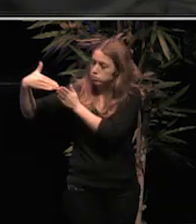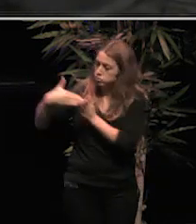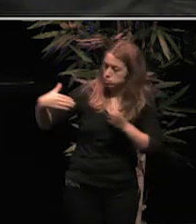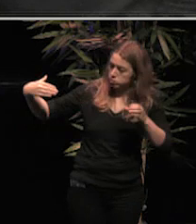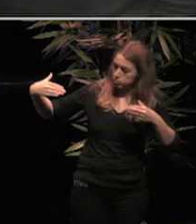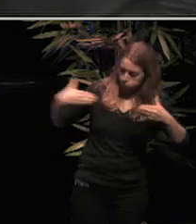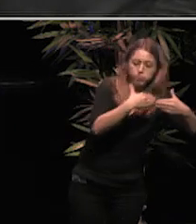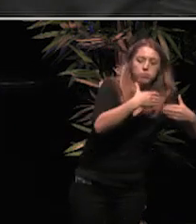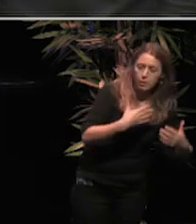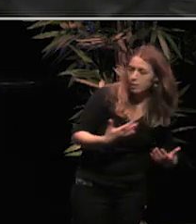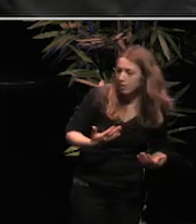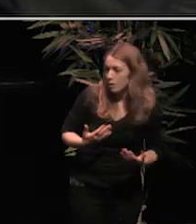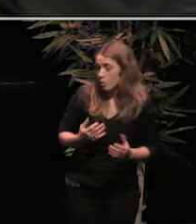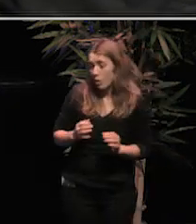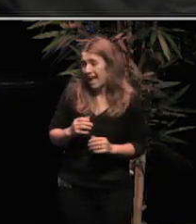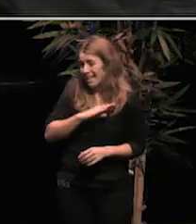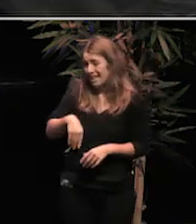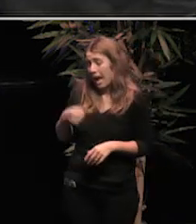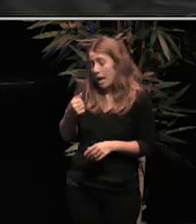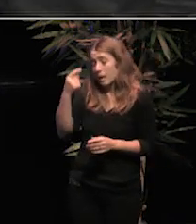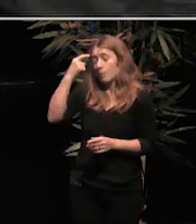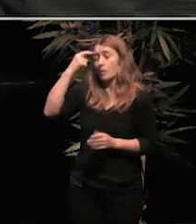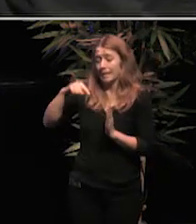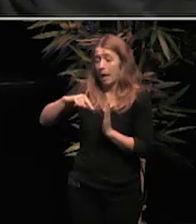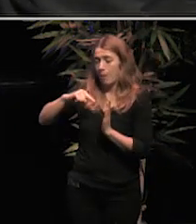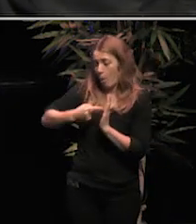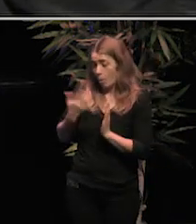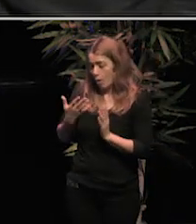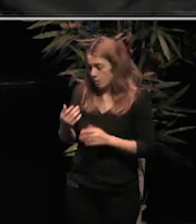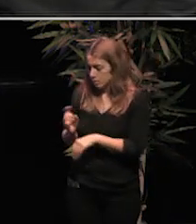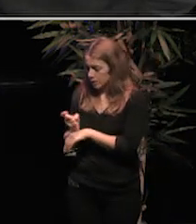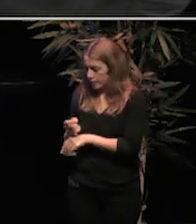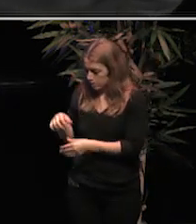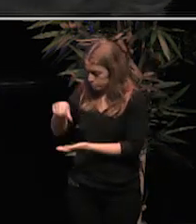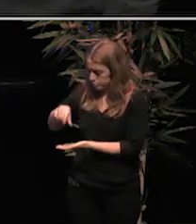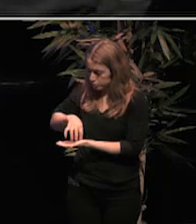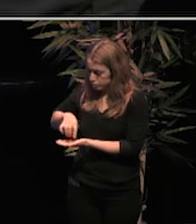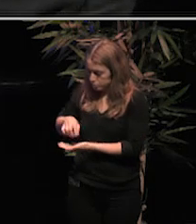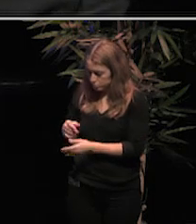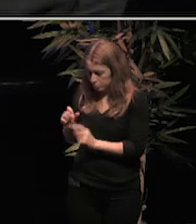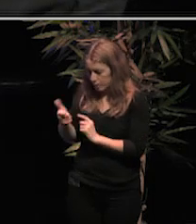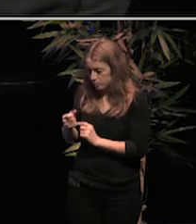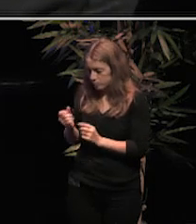juste gardé ce petit soupçon de lucidité qui m'a permis de garder pied avec le bateau. Donc finalement, tu arrives